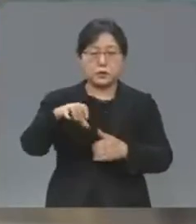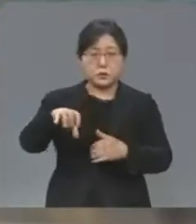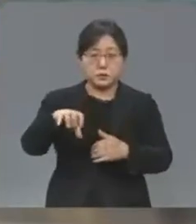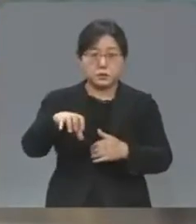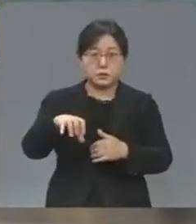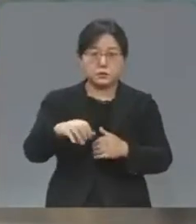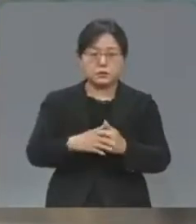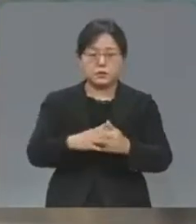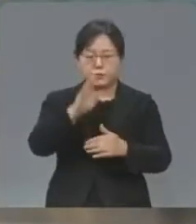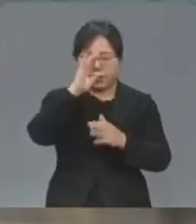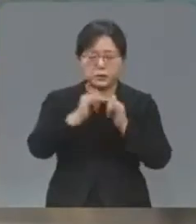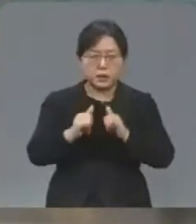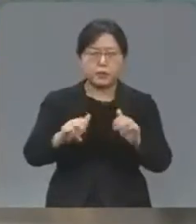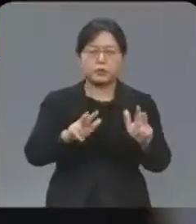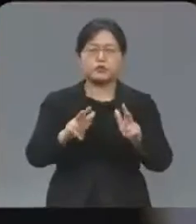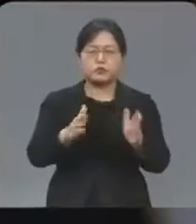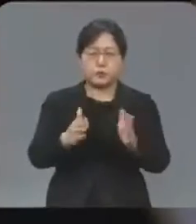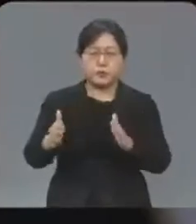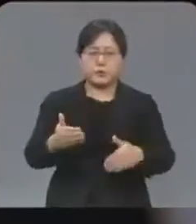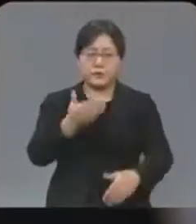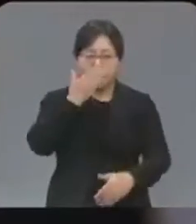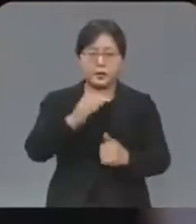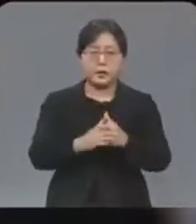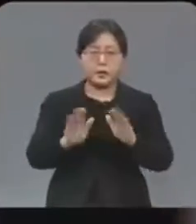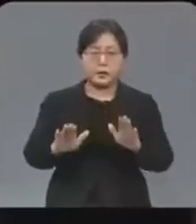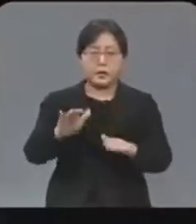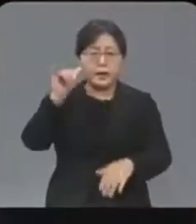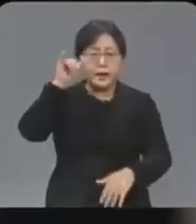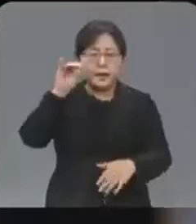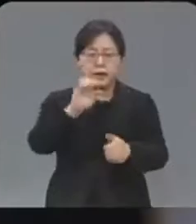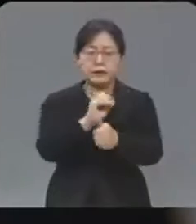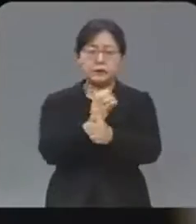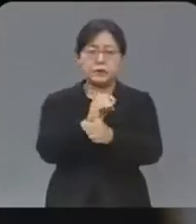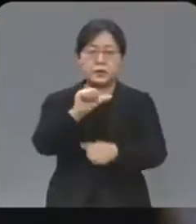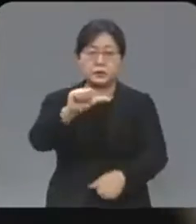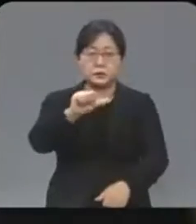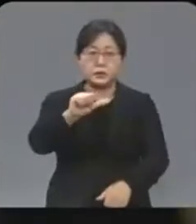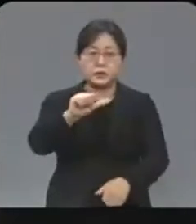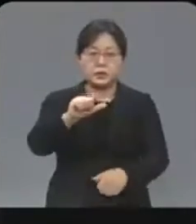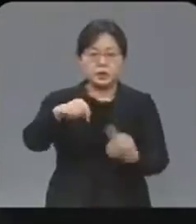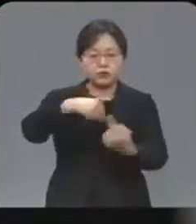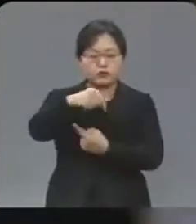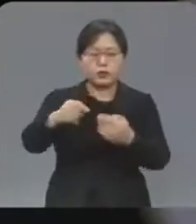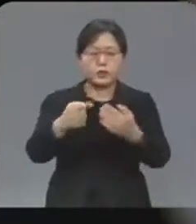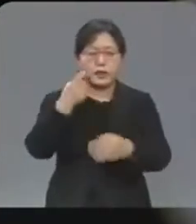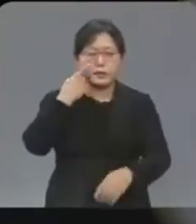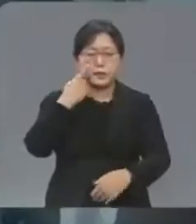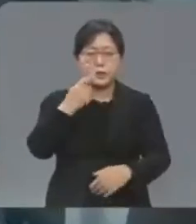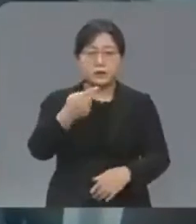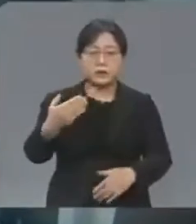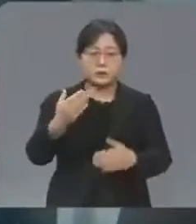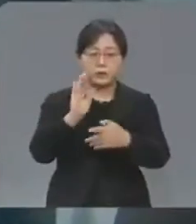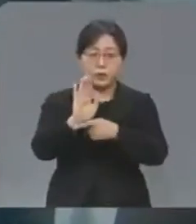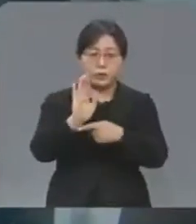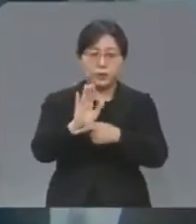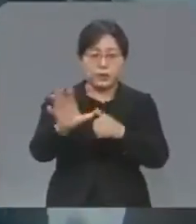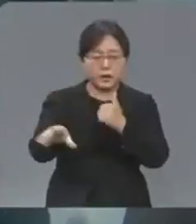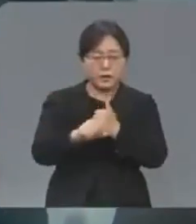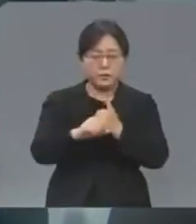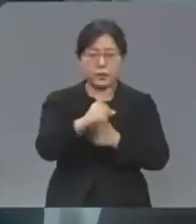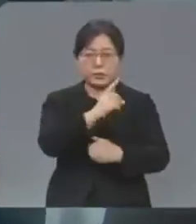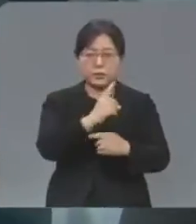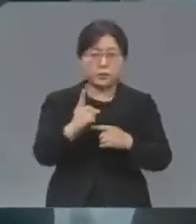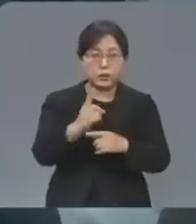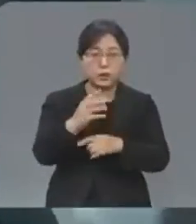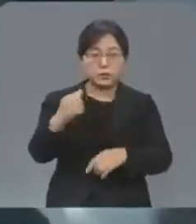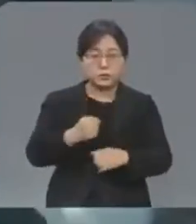있는 환자를 준비를 할 수가 있습니다. 현재 AI 구급차 5대로 현장 실증에 들어간 광주시 소방본부는 수집된 빅데이터를